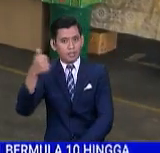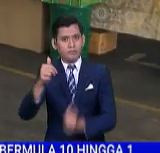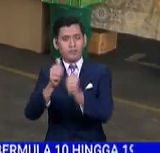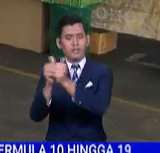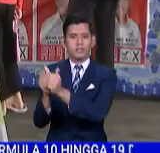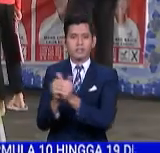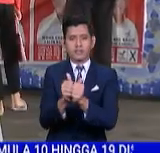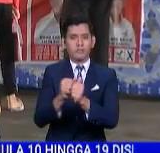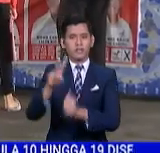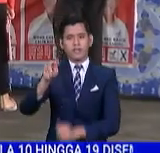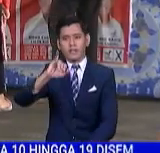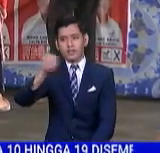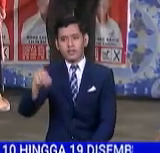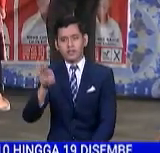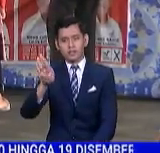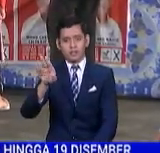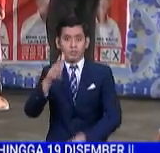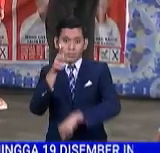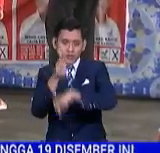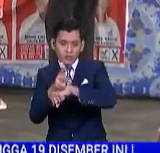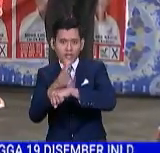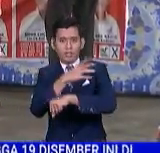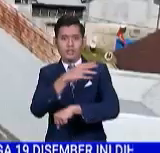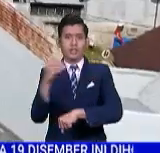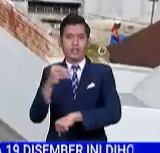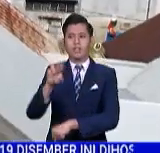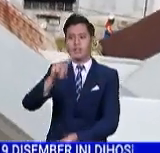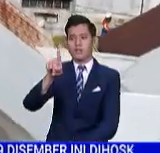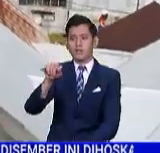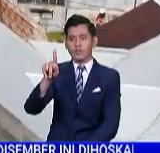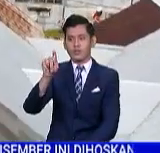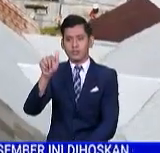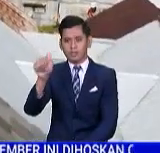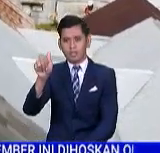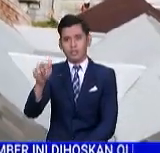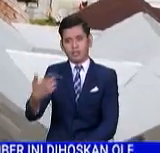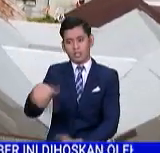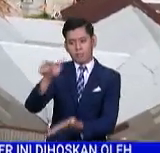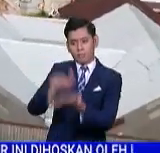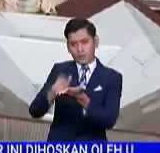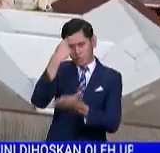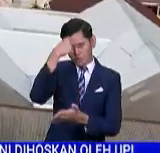kamera Muhammad Najib Mustafa, Rosita Ampong melaporkan untuk Berita RTM.